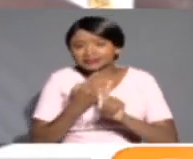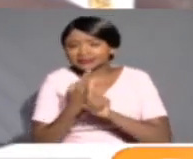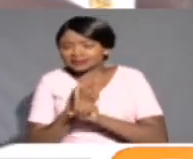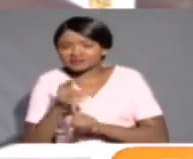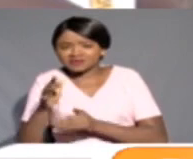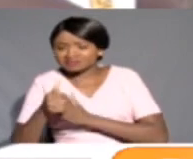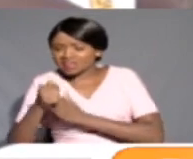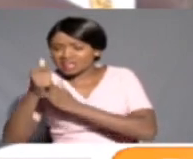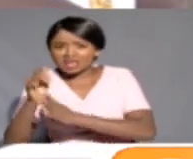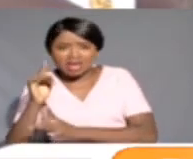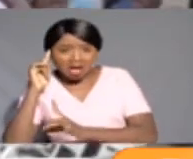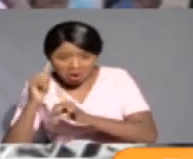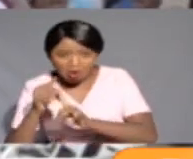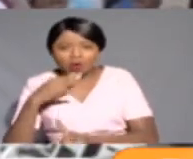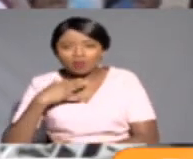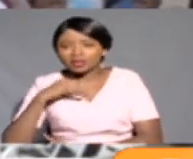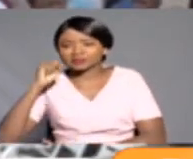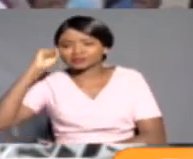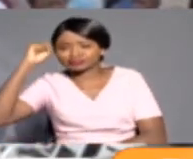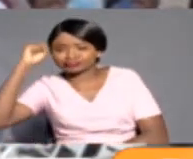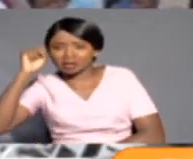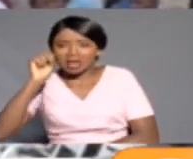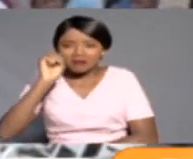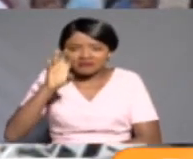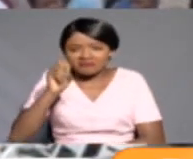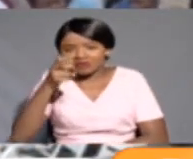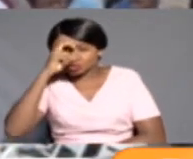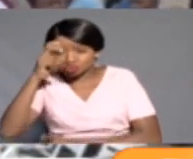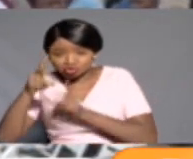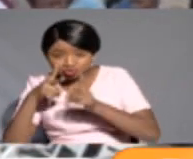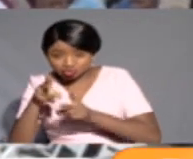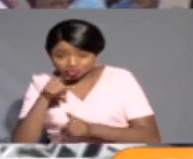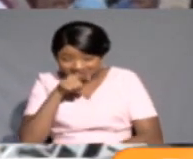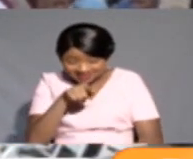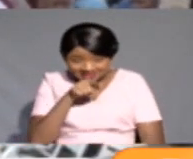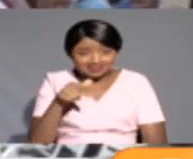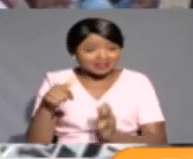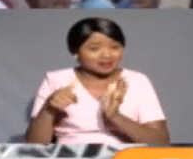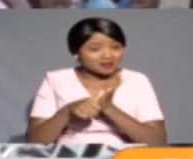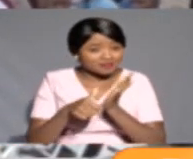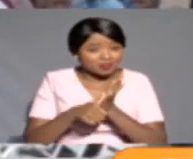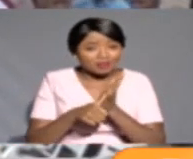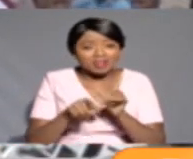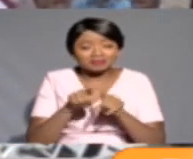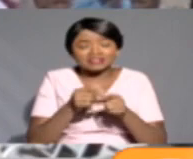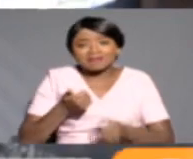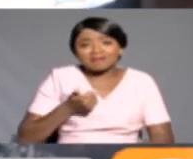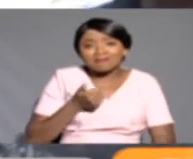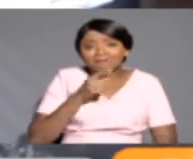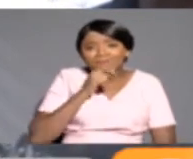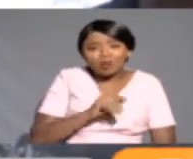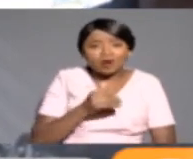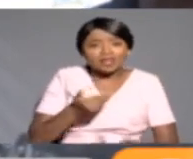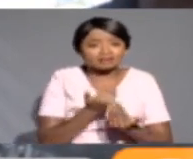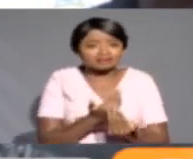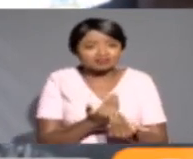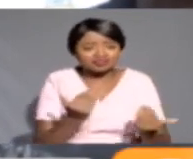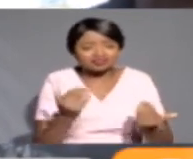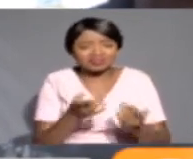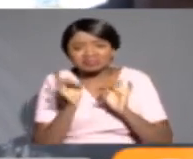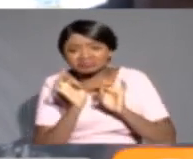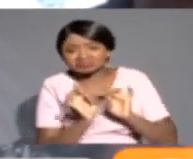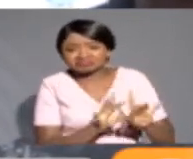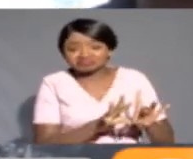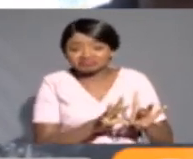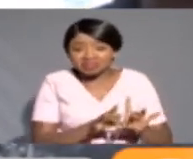azma ya siasa za mwaka 2022 ni mojawapo ya vizingiti pamoja na kuachwa nyuma kwa mtoto wa kiume. Sio bodaboda tu,